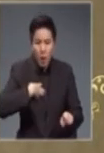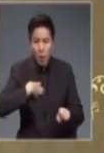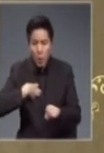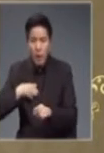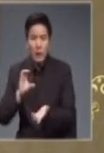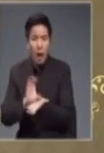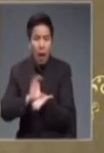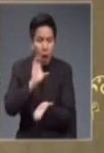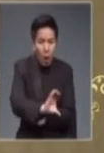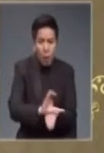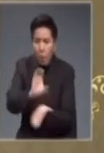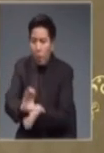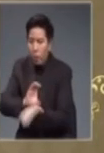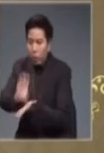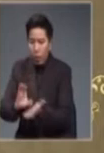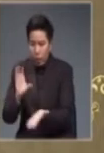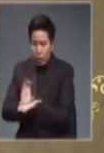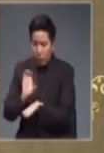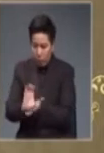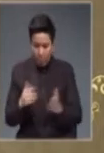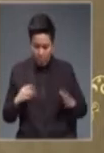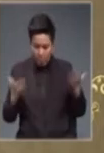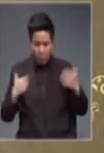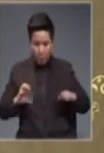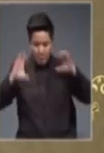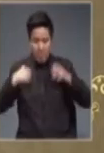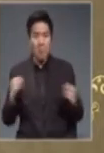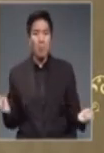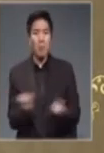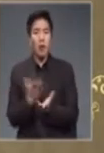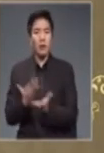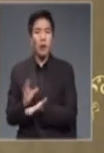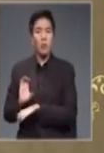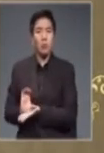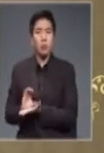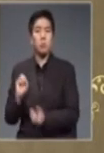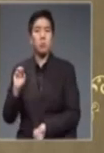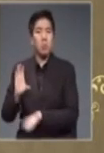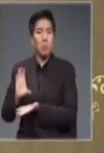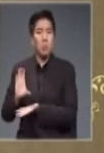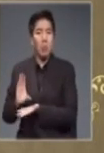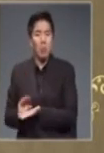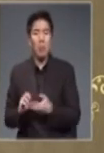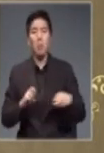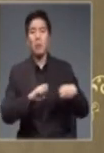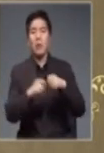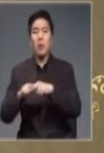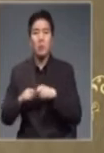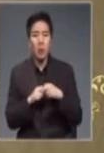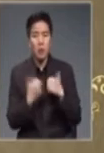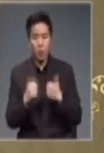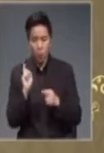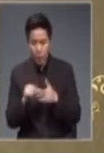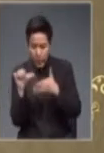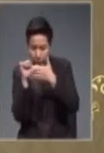ช้ได้ 300-500 ล้านลูกบาศก์เมตรต่อปีซึ่งจะสามารถรองรับการพัฒนาต่างๆใน EEC ของเราและสร้างความมั่นคงทาง